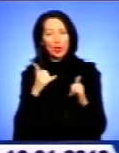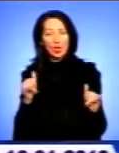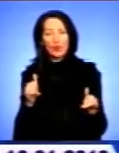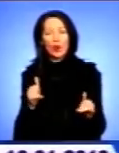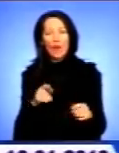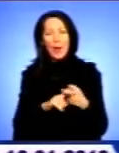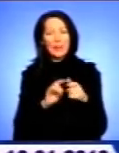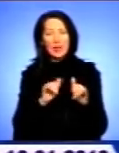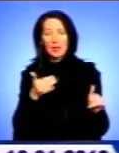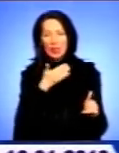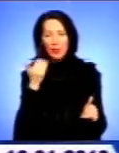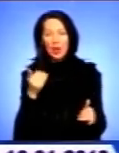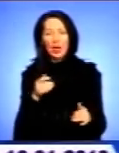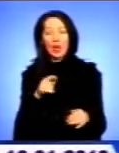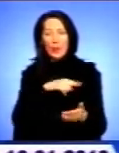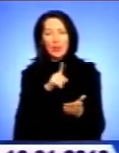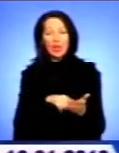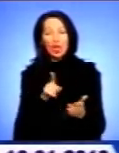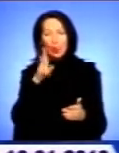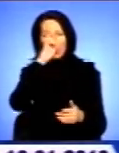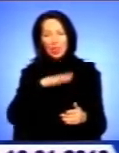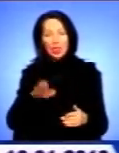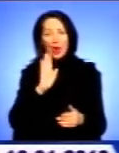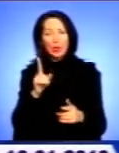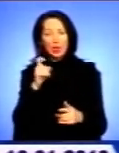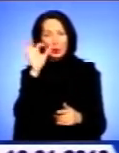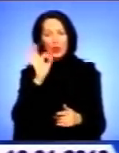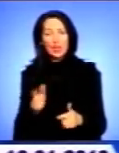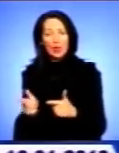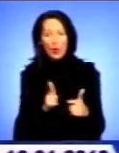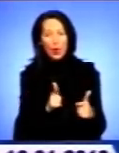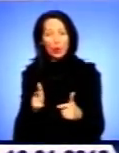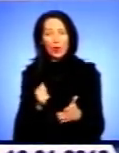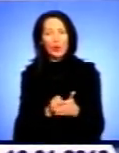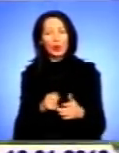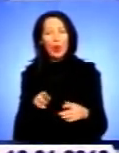щоб країна 100% була до неї готова, зазначив глава уряду.